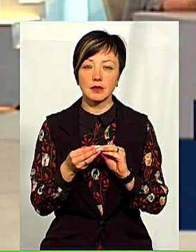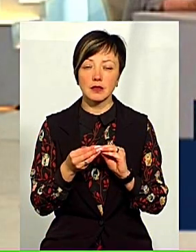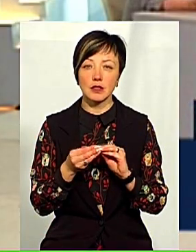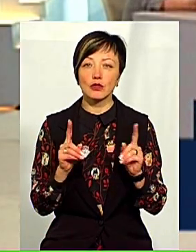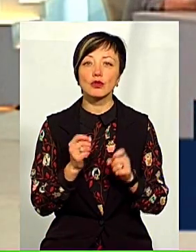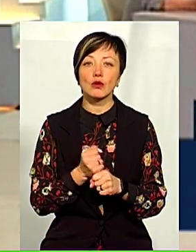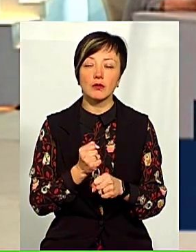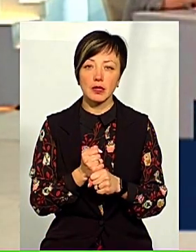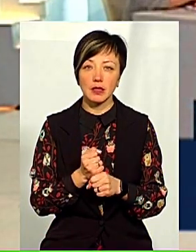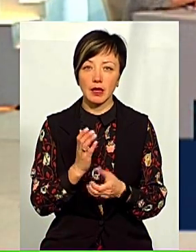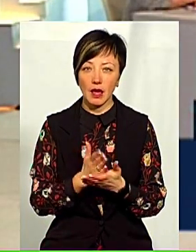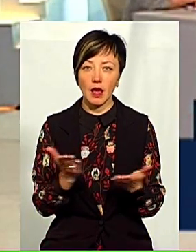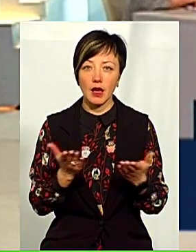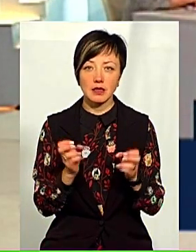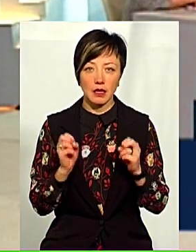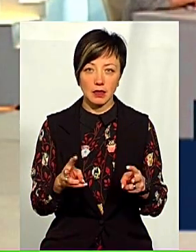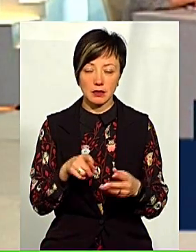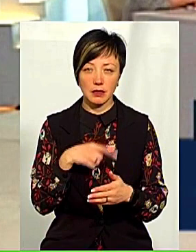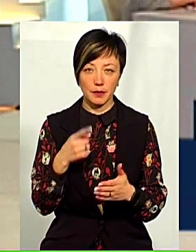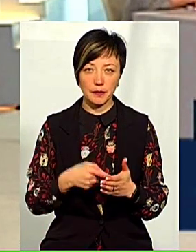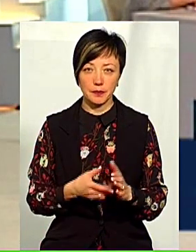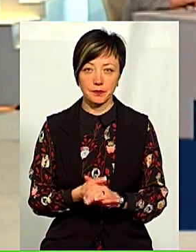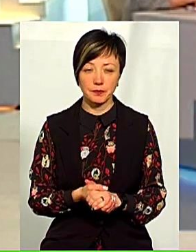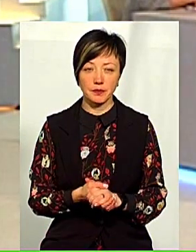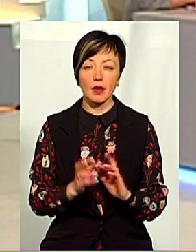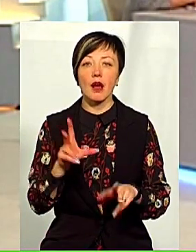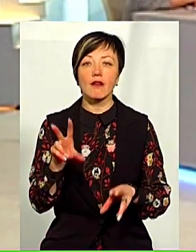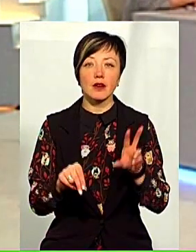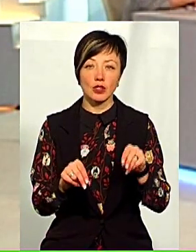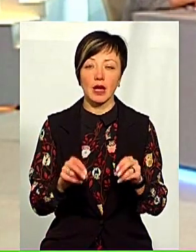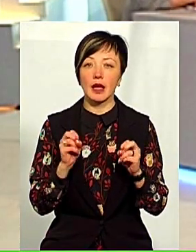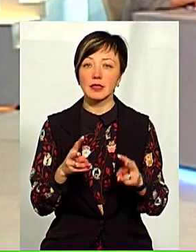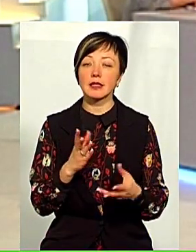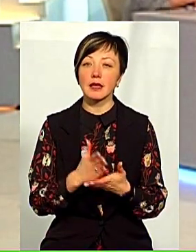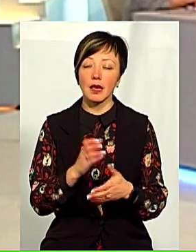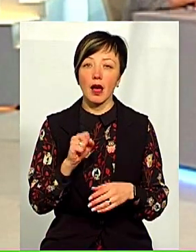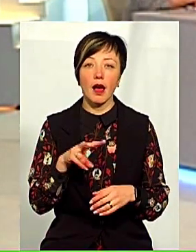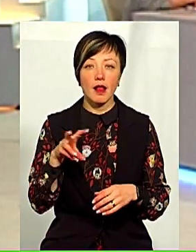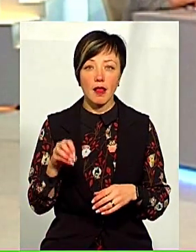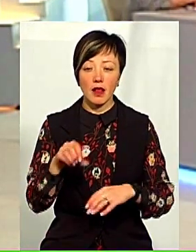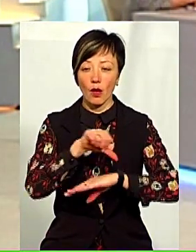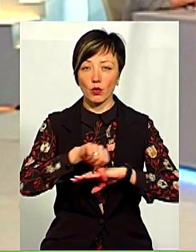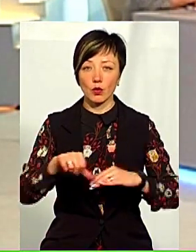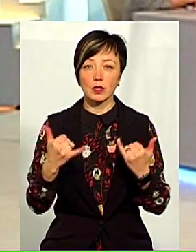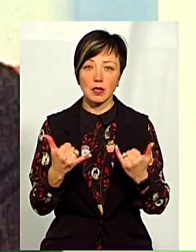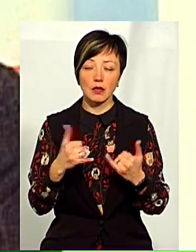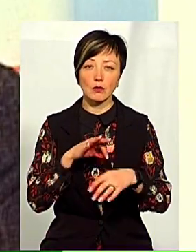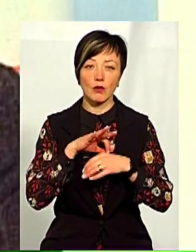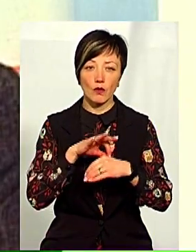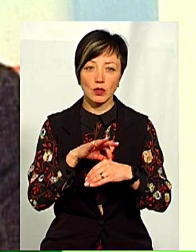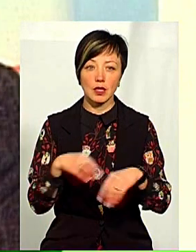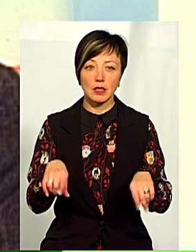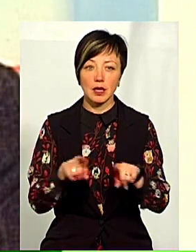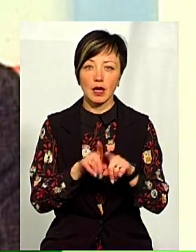що робити? Є якийсь ризик? Як вважаєте? Ризик є, але на кордоні зараз проводиться